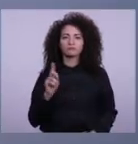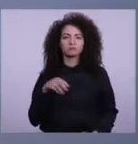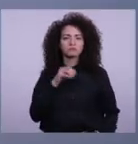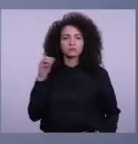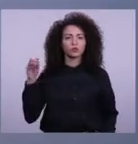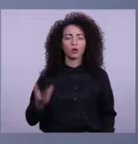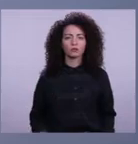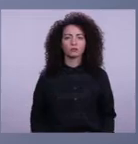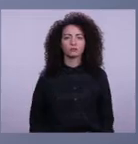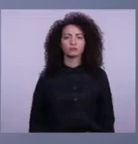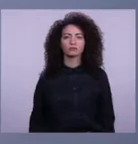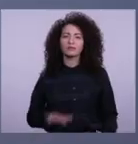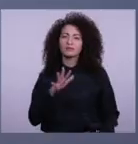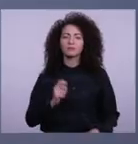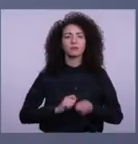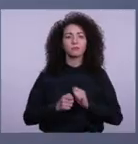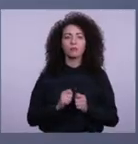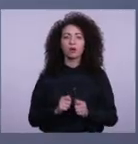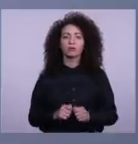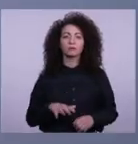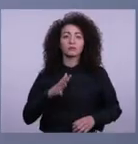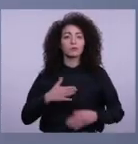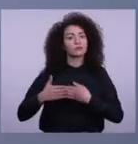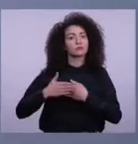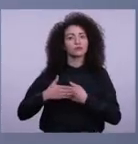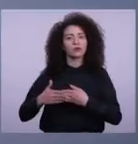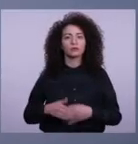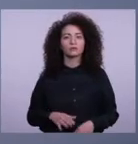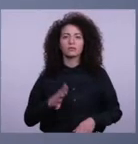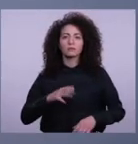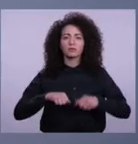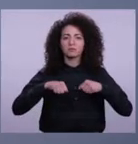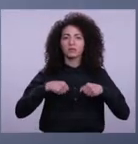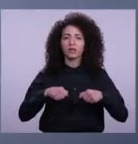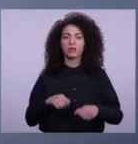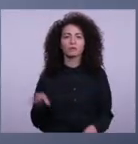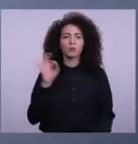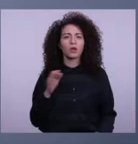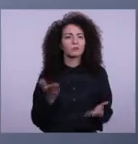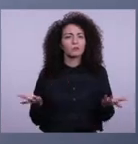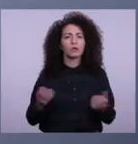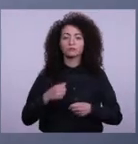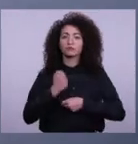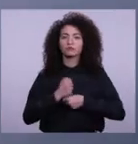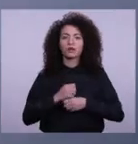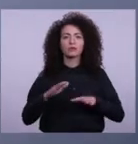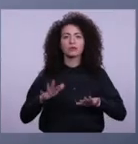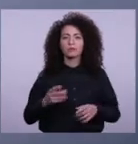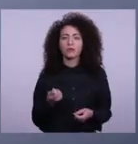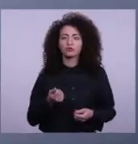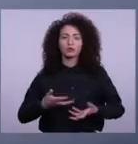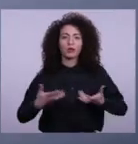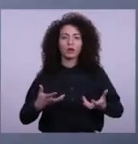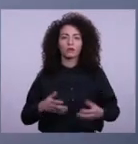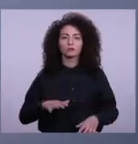بالبيت ما هي ما بتظهر لمطرح. على الارجح بالباك. يمكن عند الجيران. بالدكان. ما بيعرف وين. بالشغل. يمكن هي